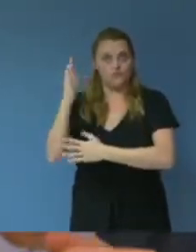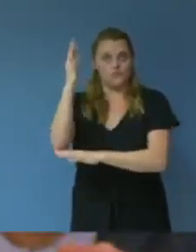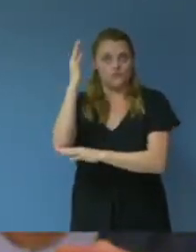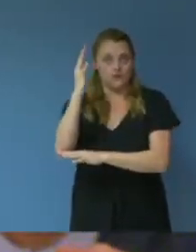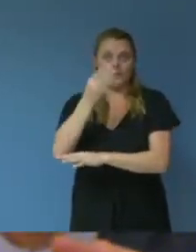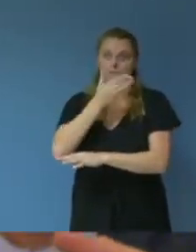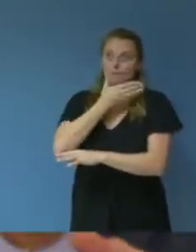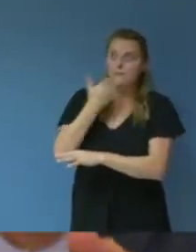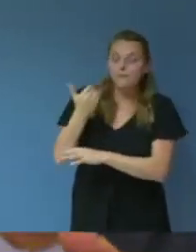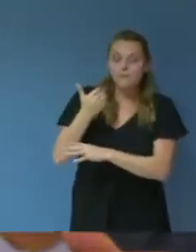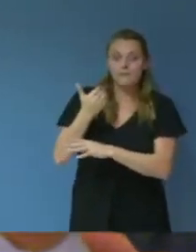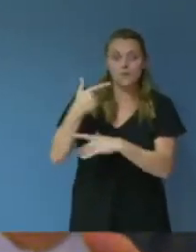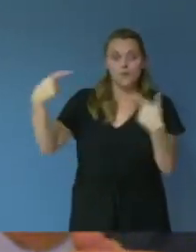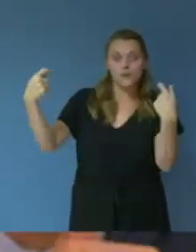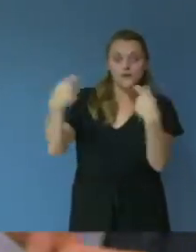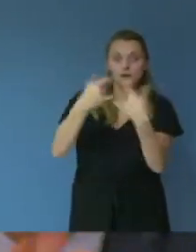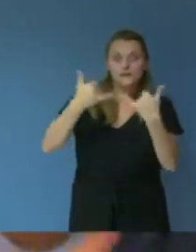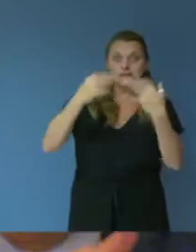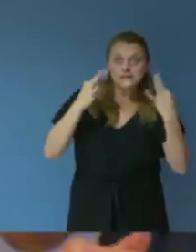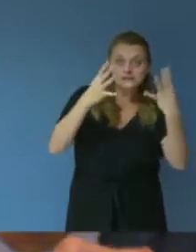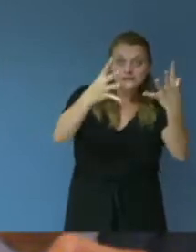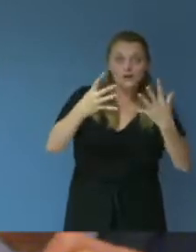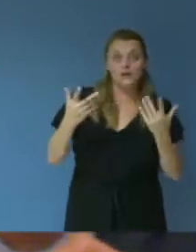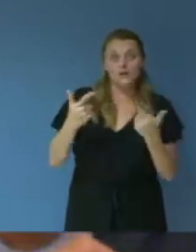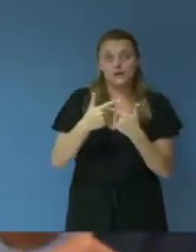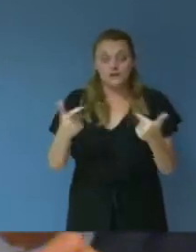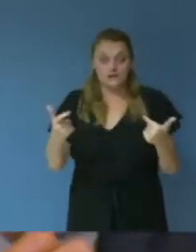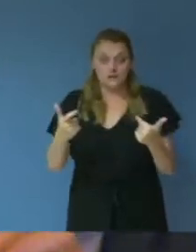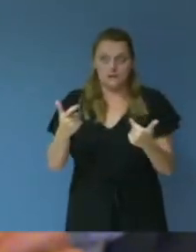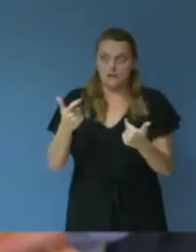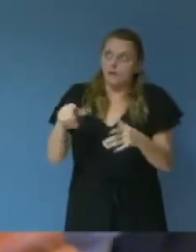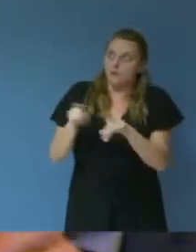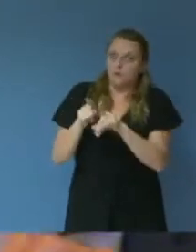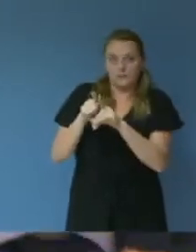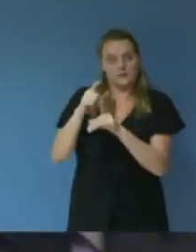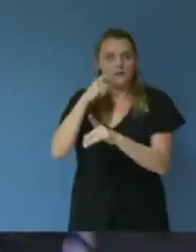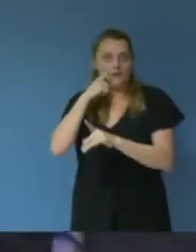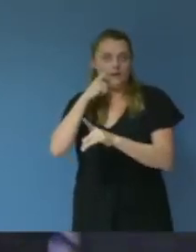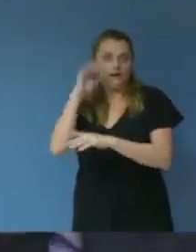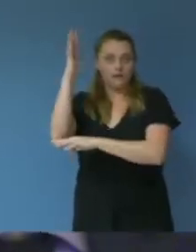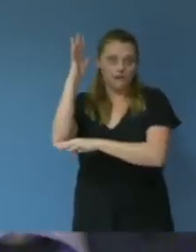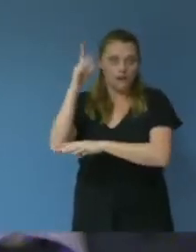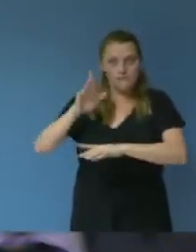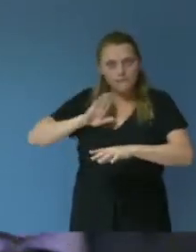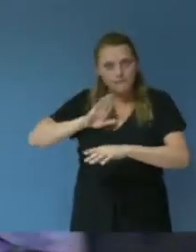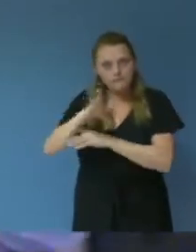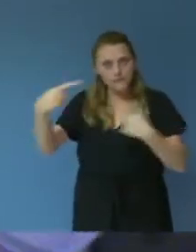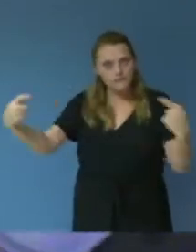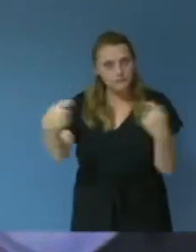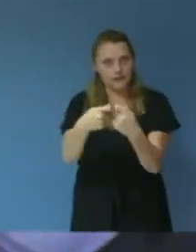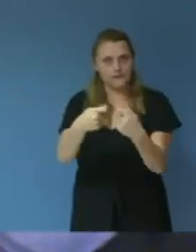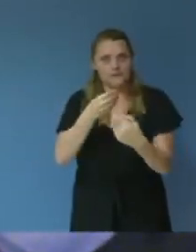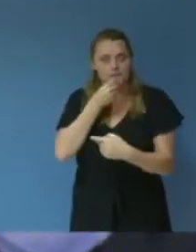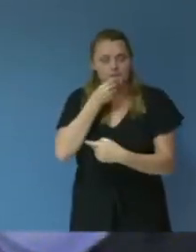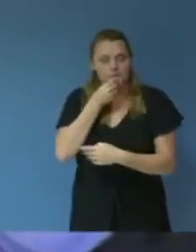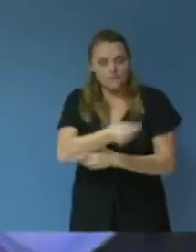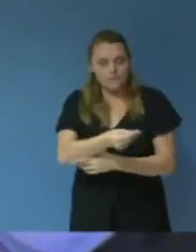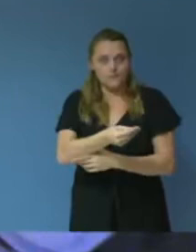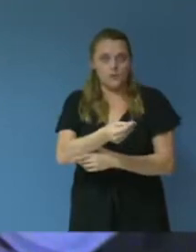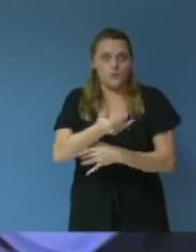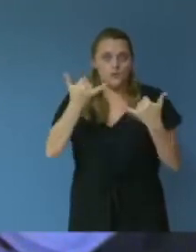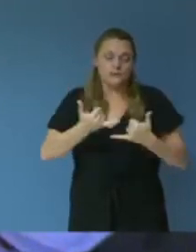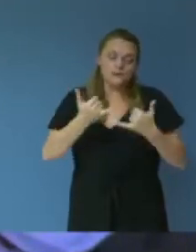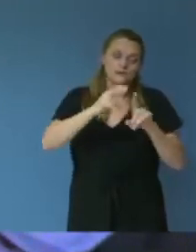de notre région et des essences donc, qui sont en parfaite adéquation avec nos températures et notre